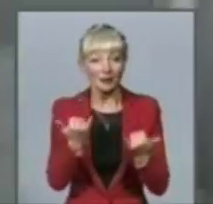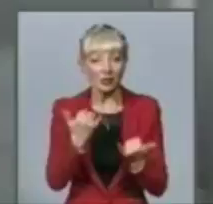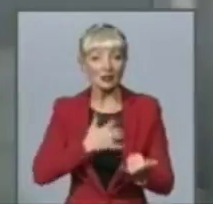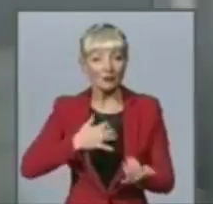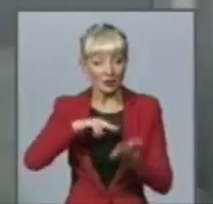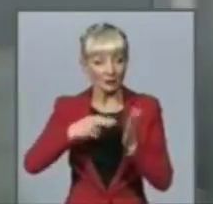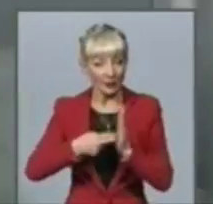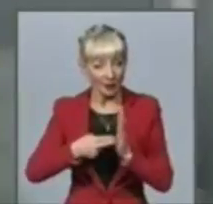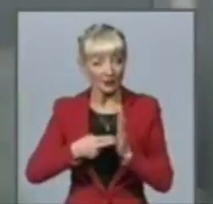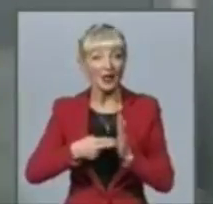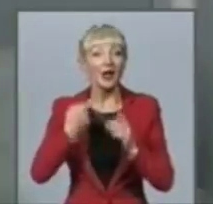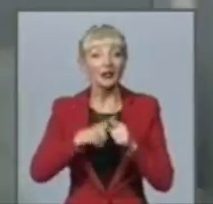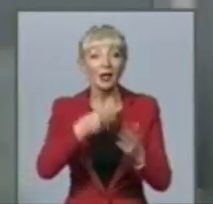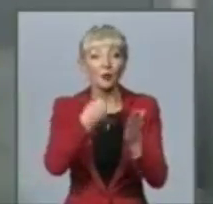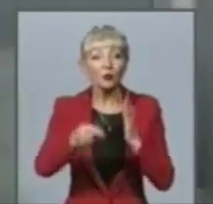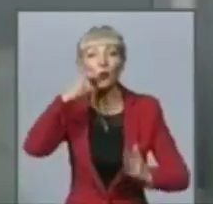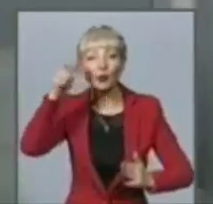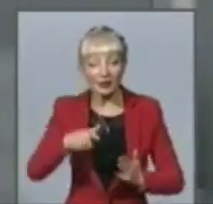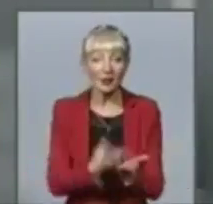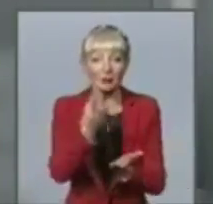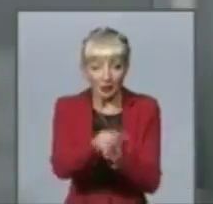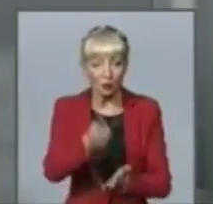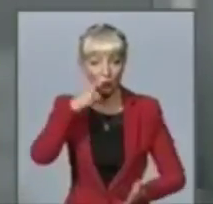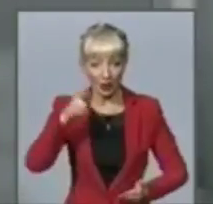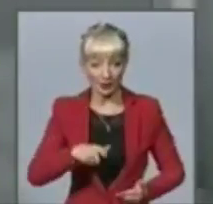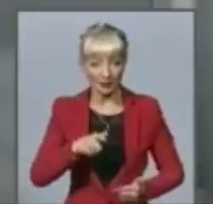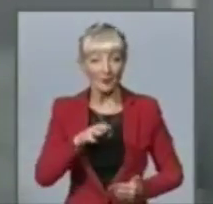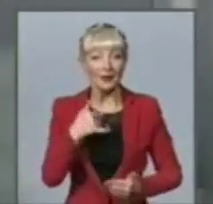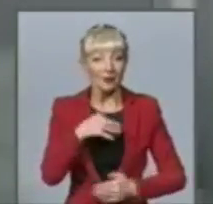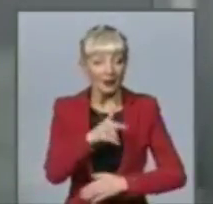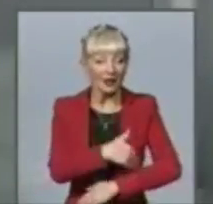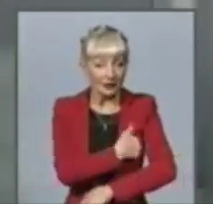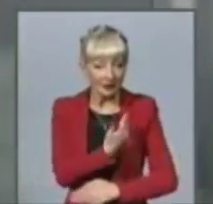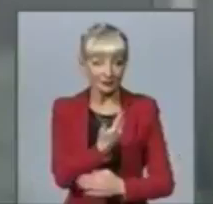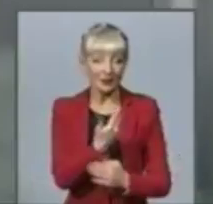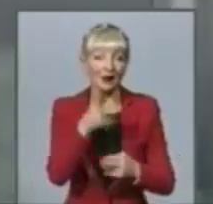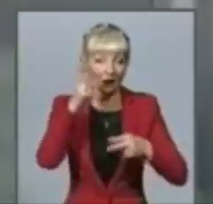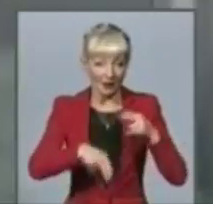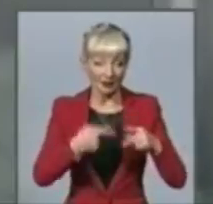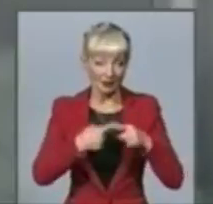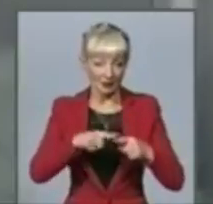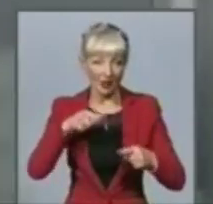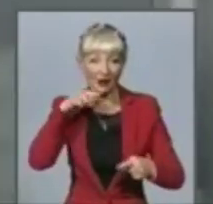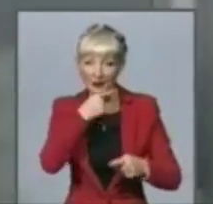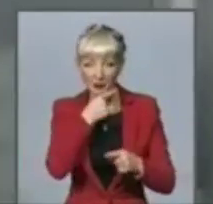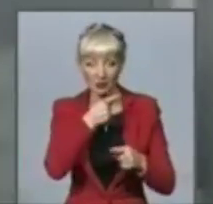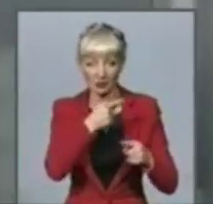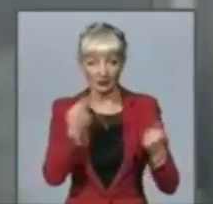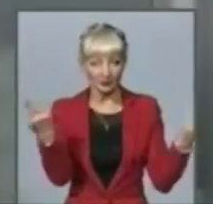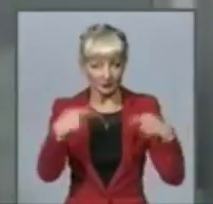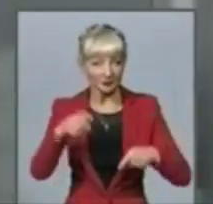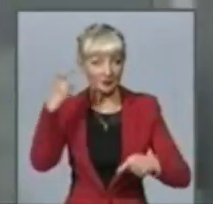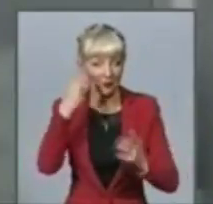важлива ініціатива – це «Купуй українське, плати українцям». Ми хочемо покласти край цій економічній ганьбі, коли, наприклад, Київ